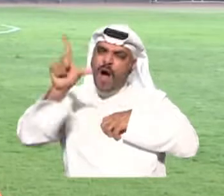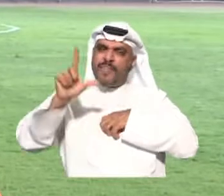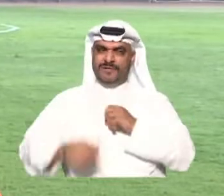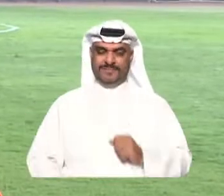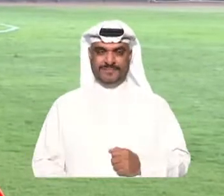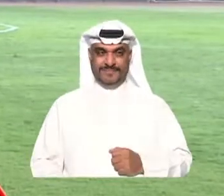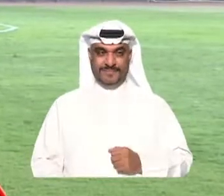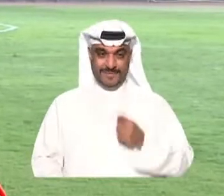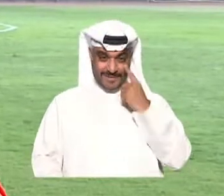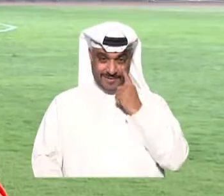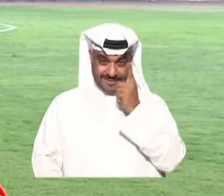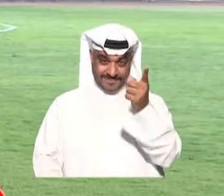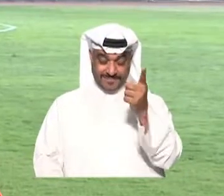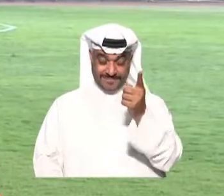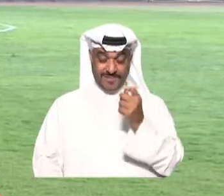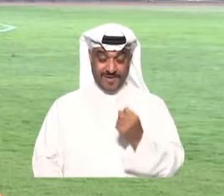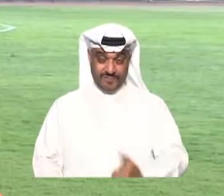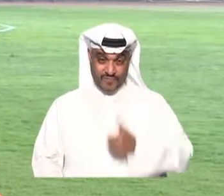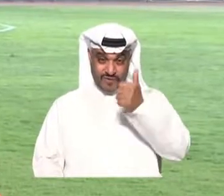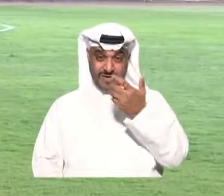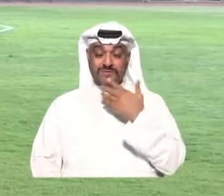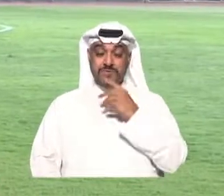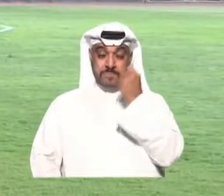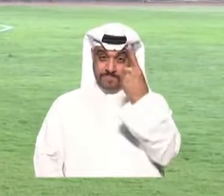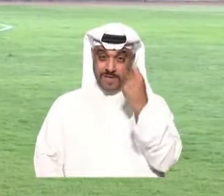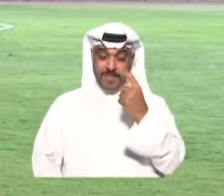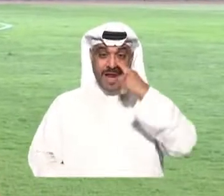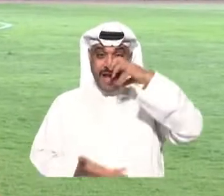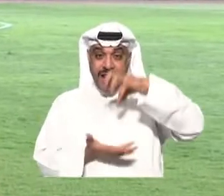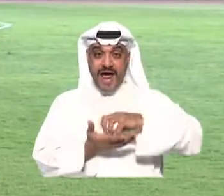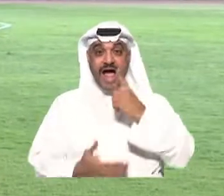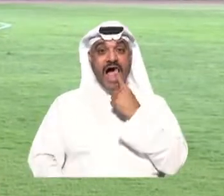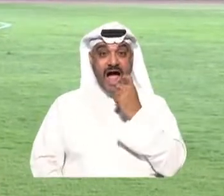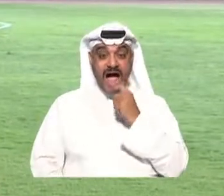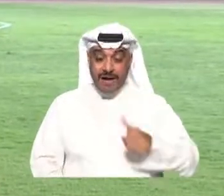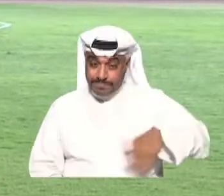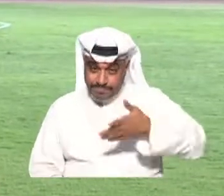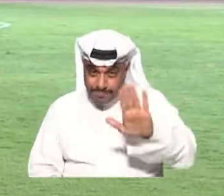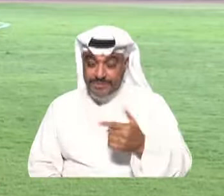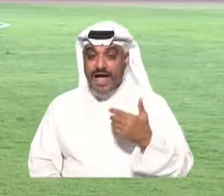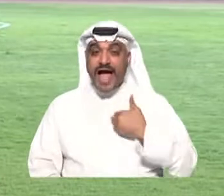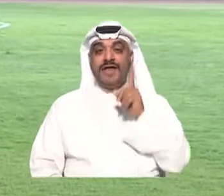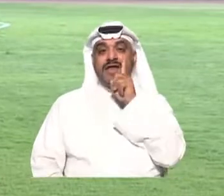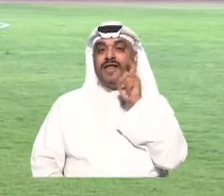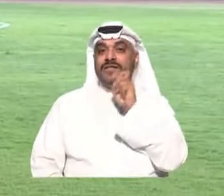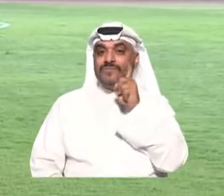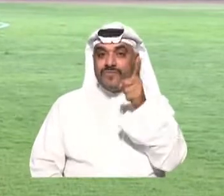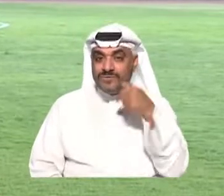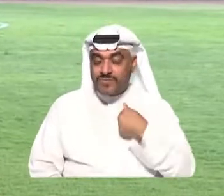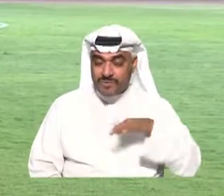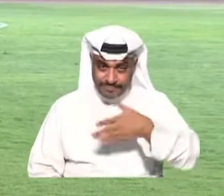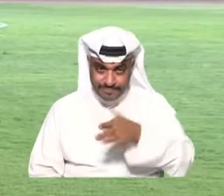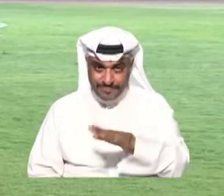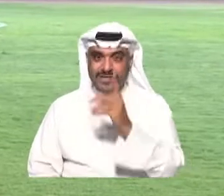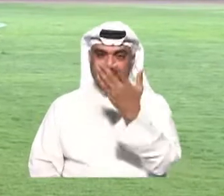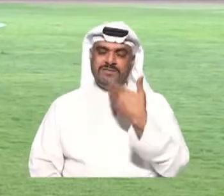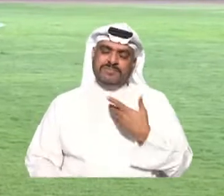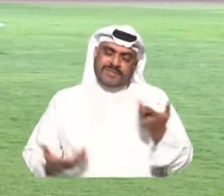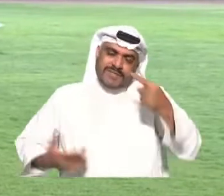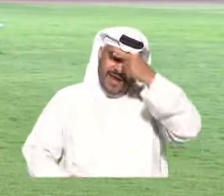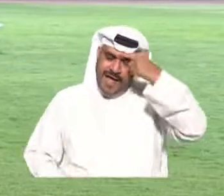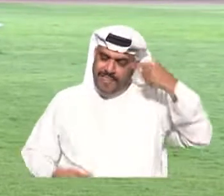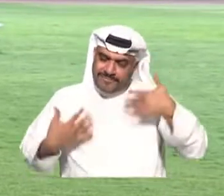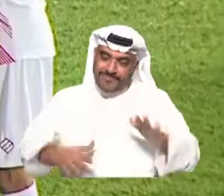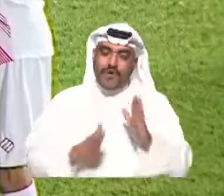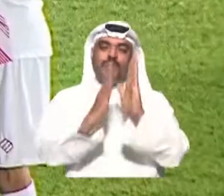مباراة مرضية، أتوقع قدموا أداء، ضيعنا فرص محققة ولكن ما حالفنا الحظ وقد لك